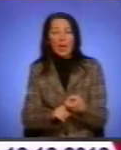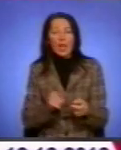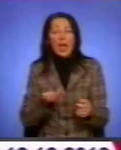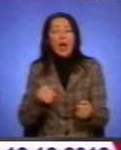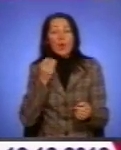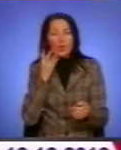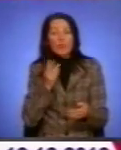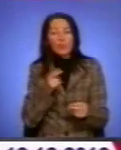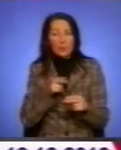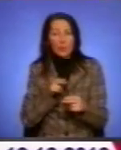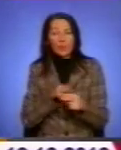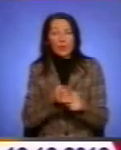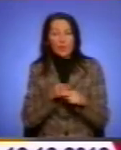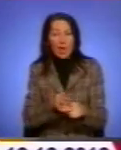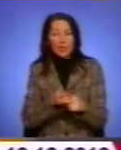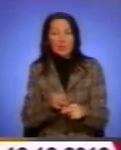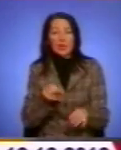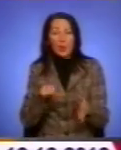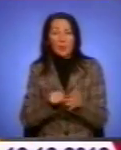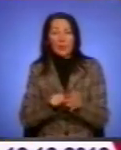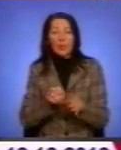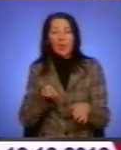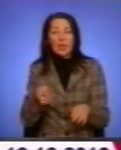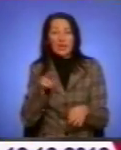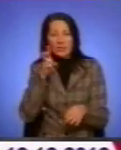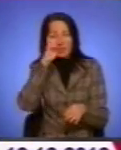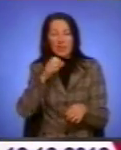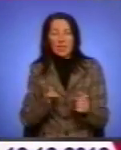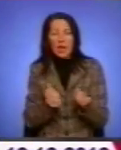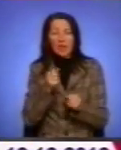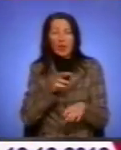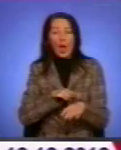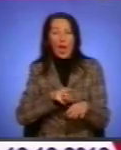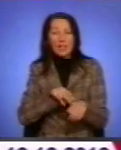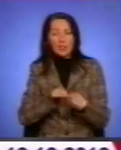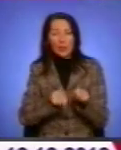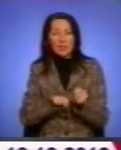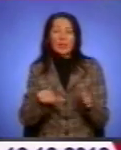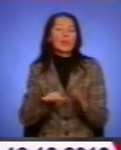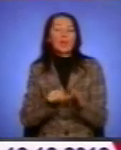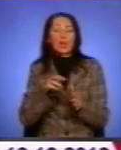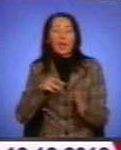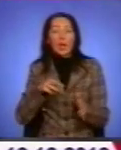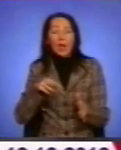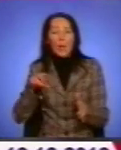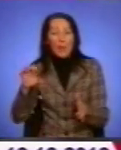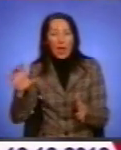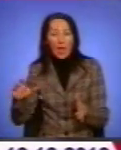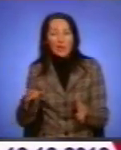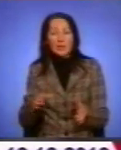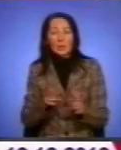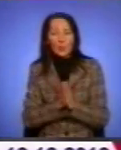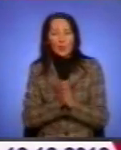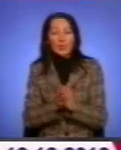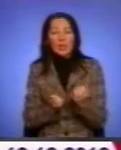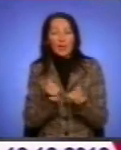втрутилися представники Держатоінспекції, представники Міністерства надзвичайних ситуацій, то примусили водіїв вдягнути ланцюги, і